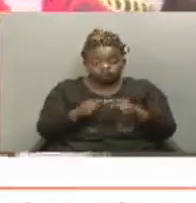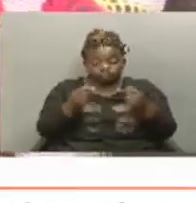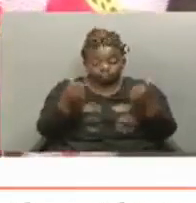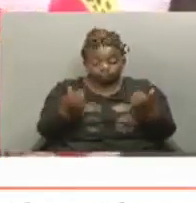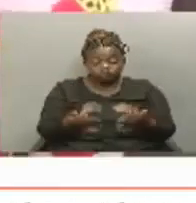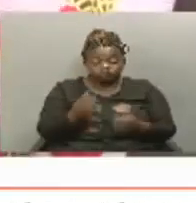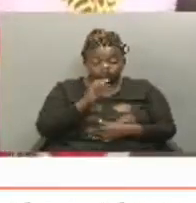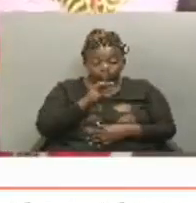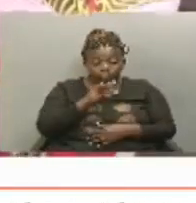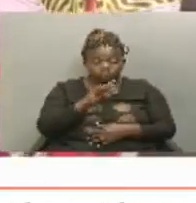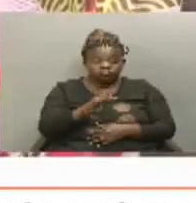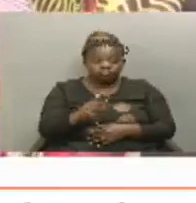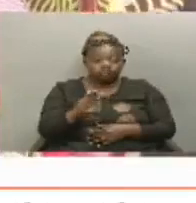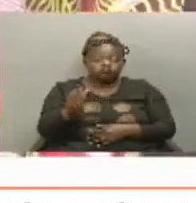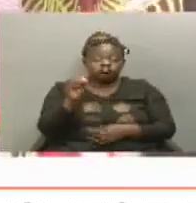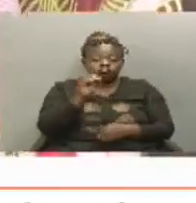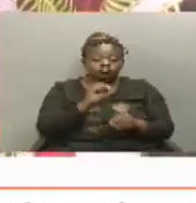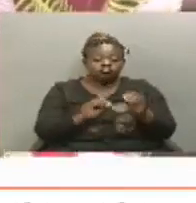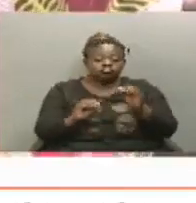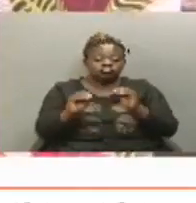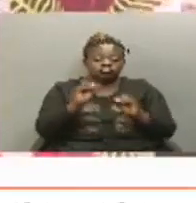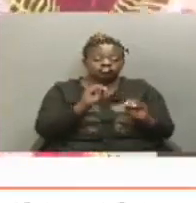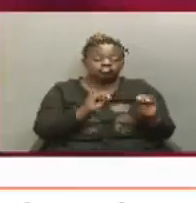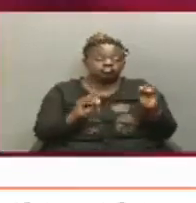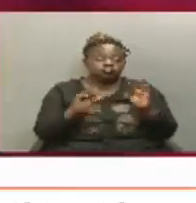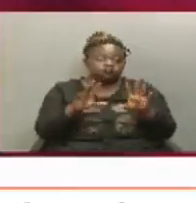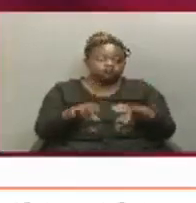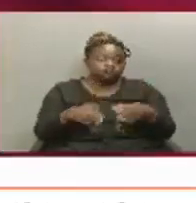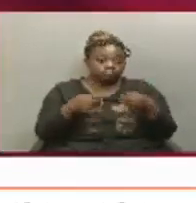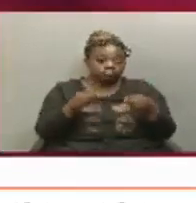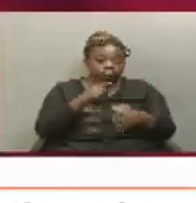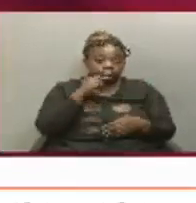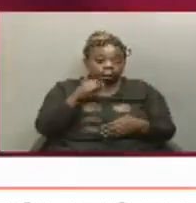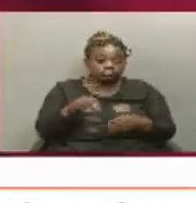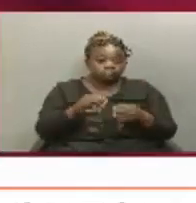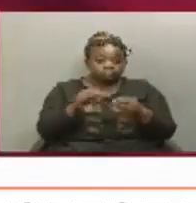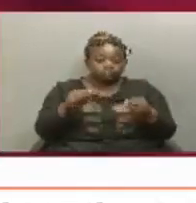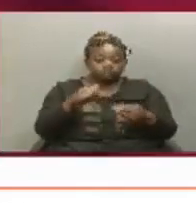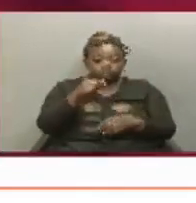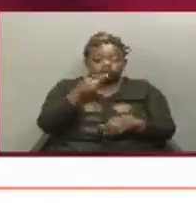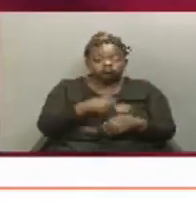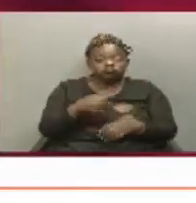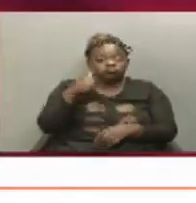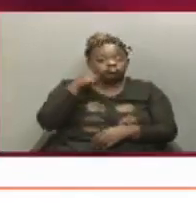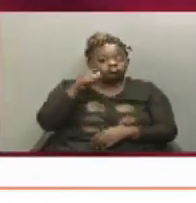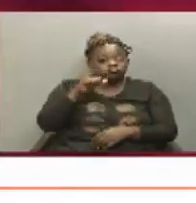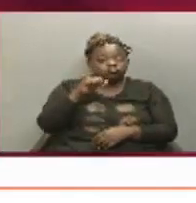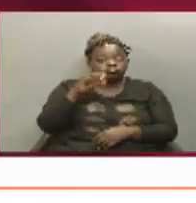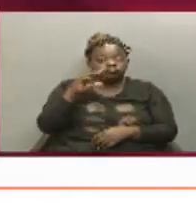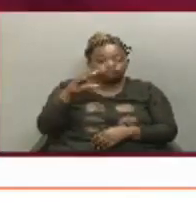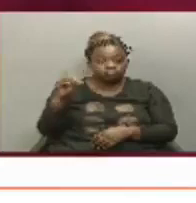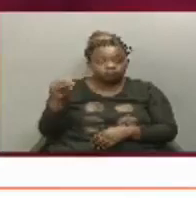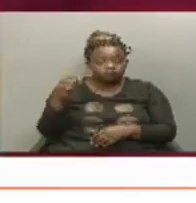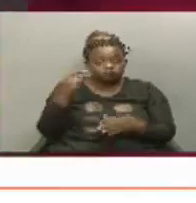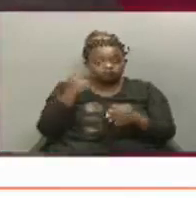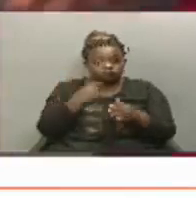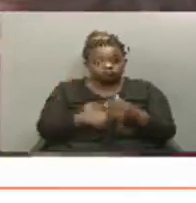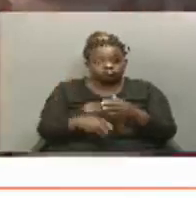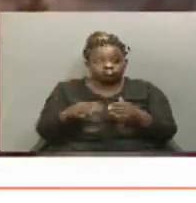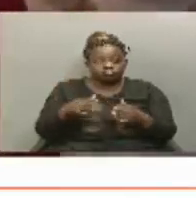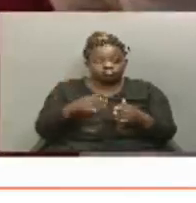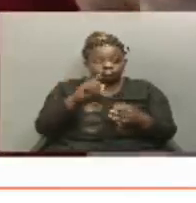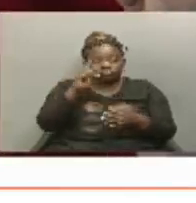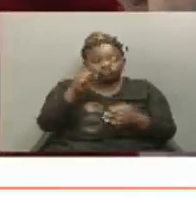zino bw'egamba nga talina ganisa kuvunaanyizibwa. Taata w'omwana buli w'omukubira amasimu agajjako obujja aŋŋamba nti oyo